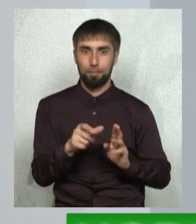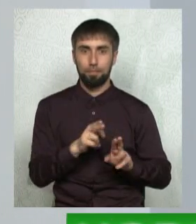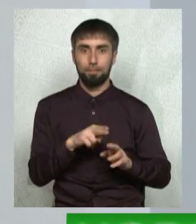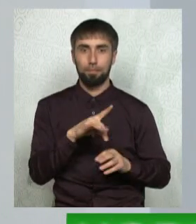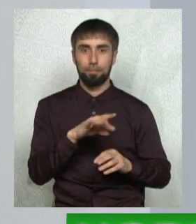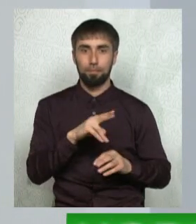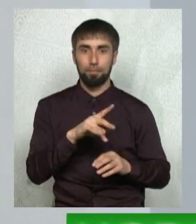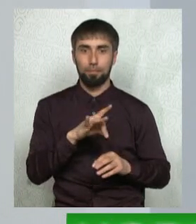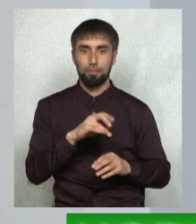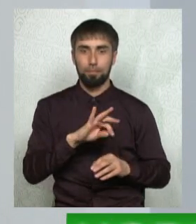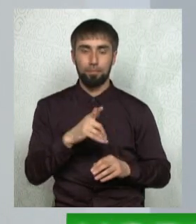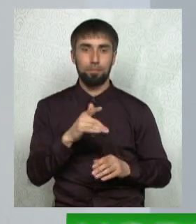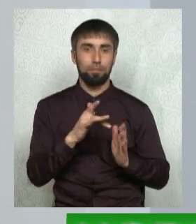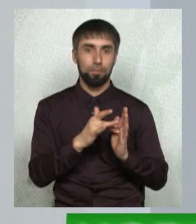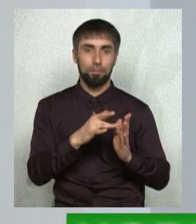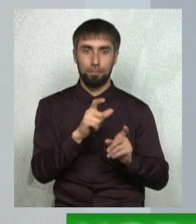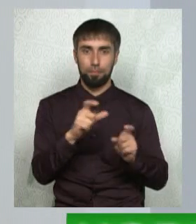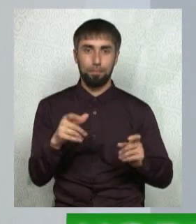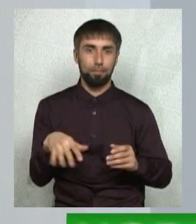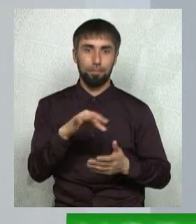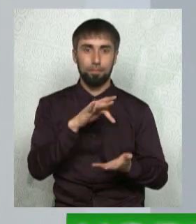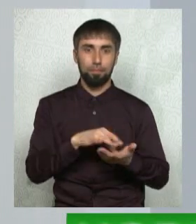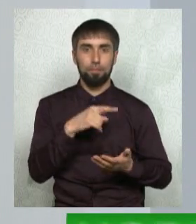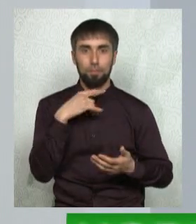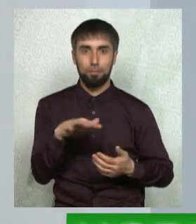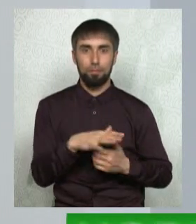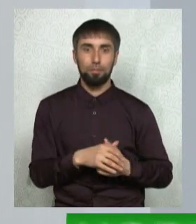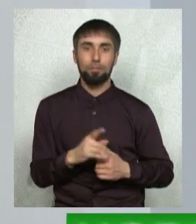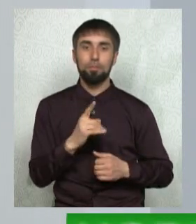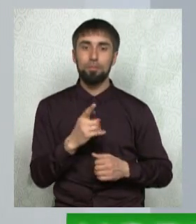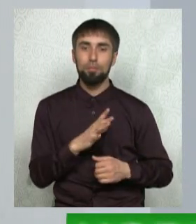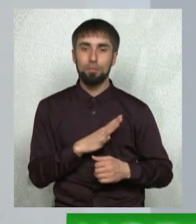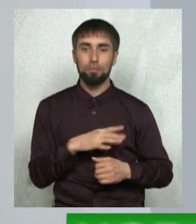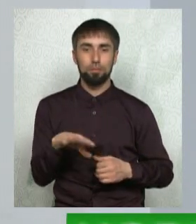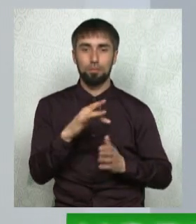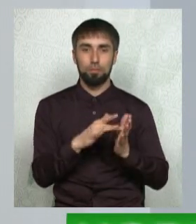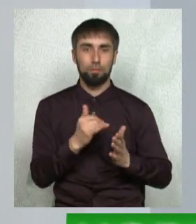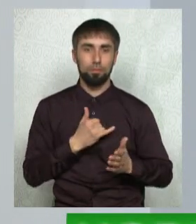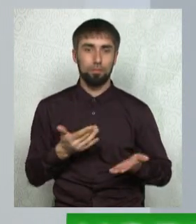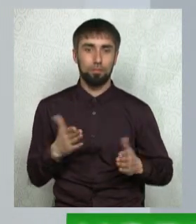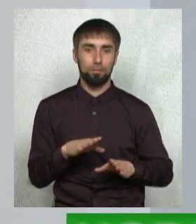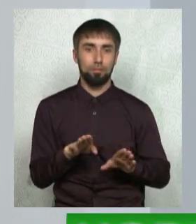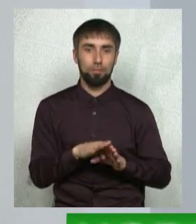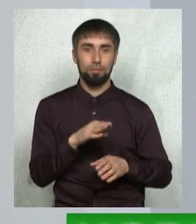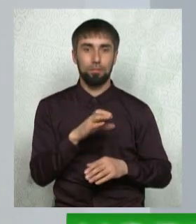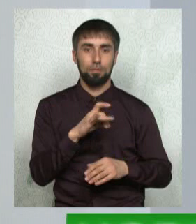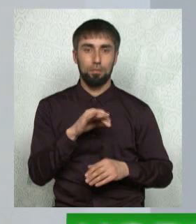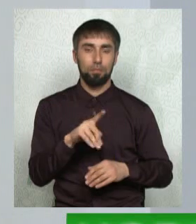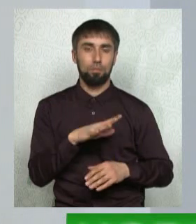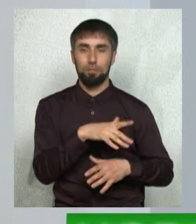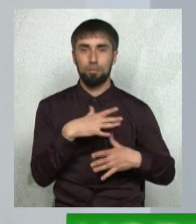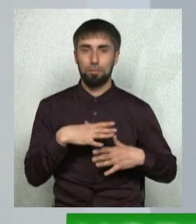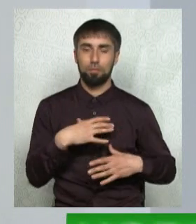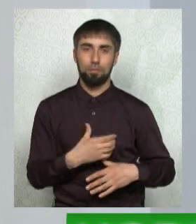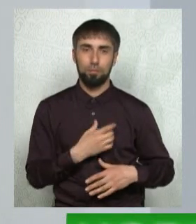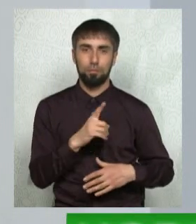привлечь, соответственно, туристов со всей центральной России, потому что у многих туристов все-таки у нас остался такой стереотип, что на Кавказе